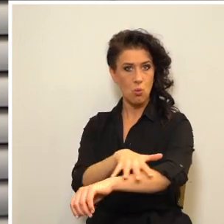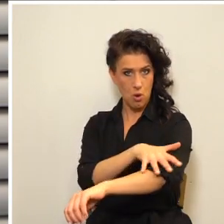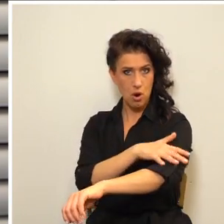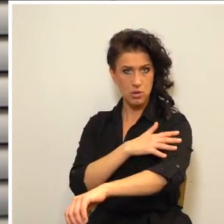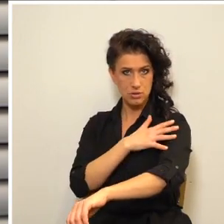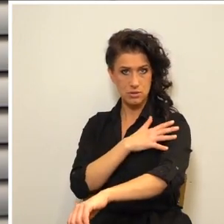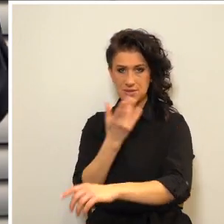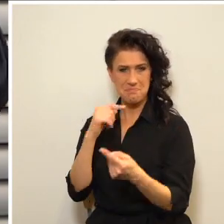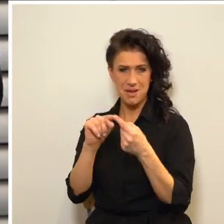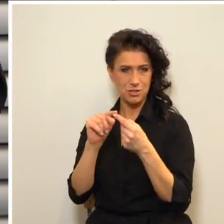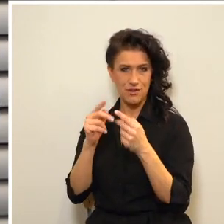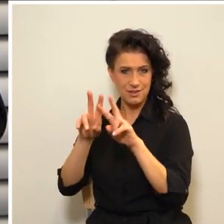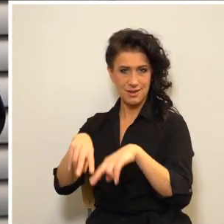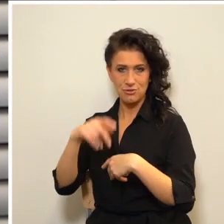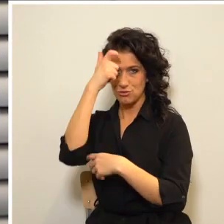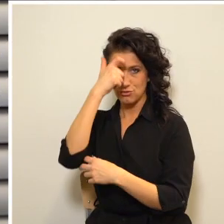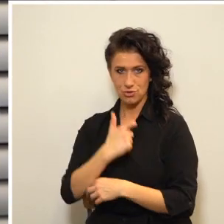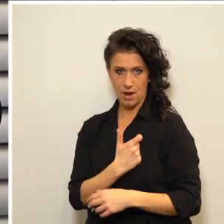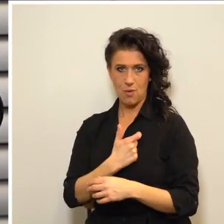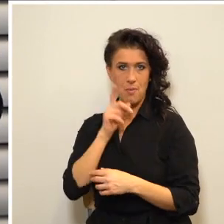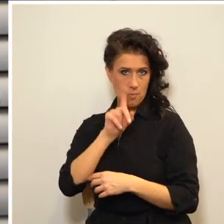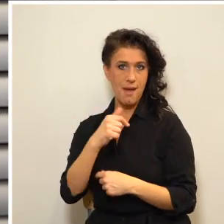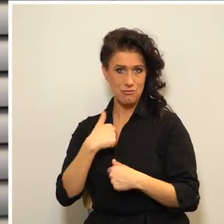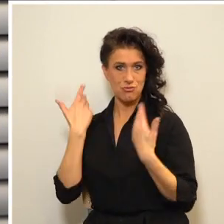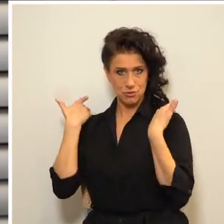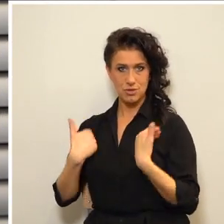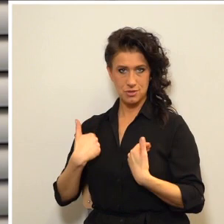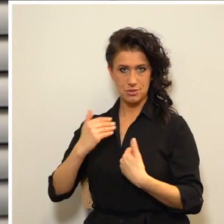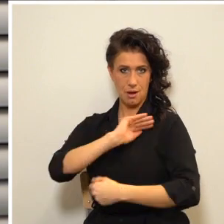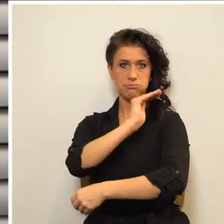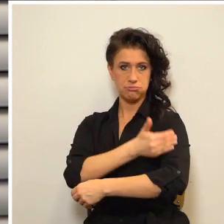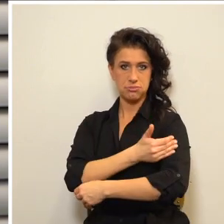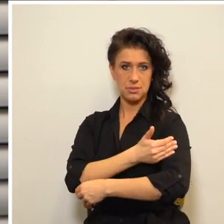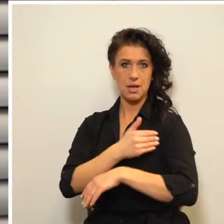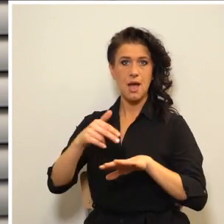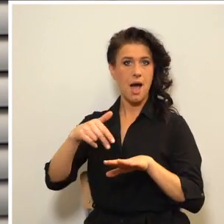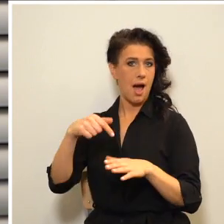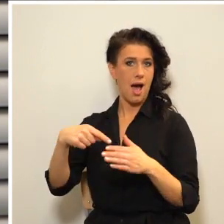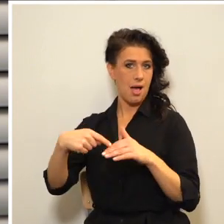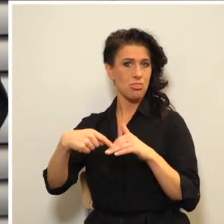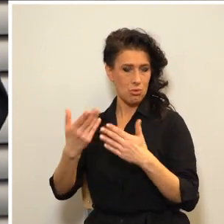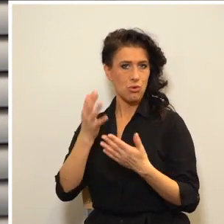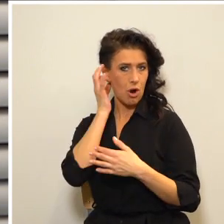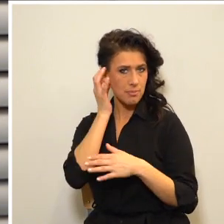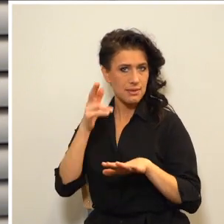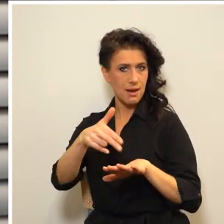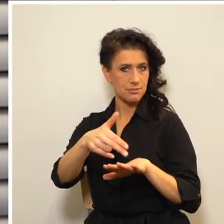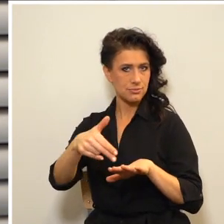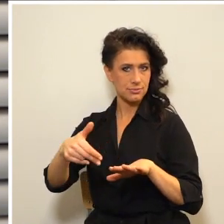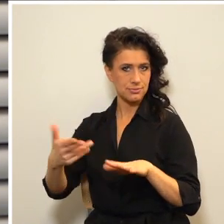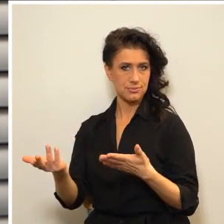która nie pasowała do jego jak gdyby męskiego ciała muskularnego był lakier do paznokci opisuje jak przez